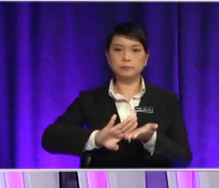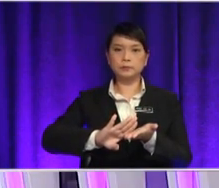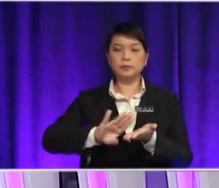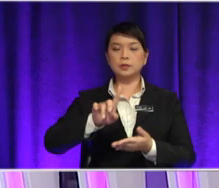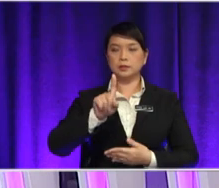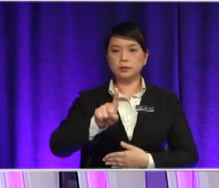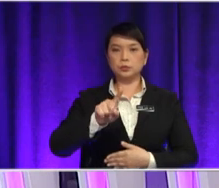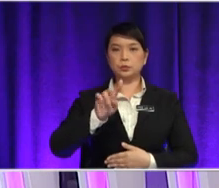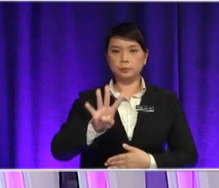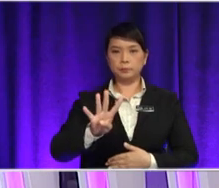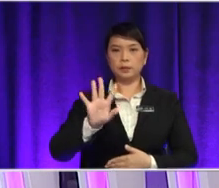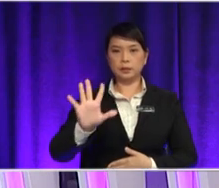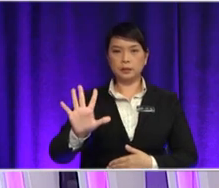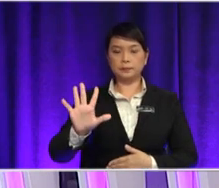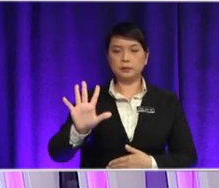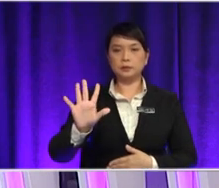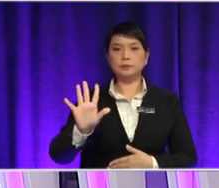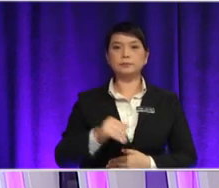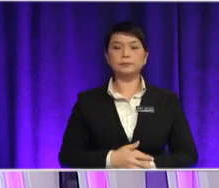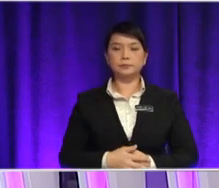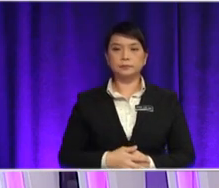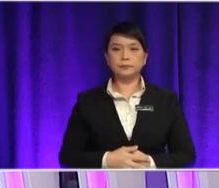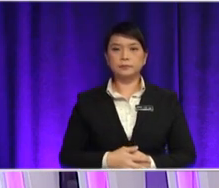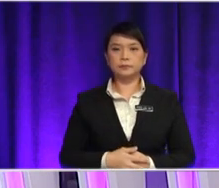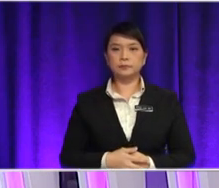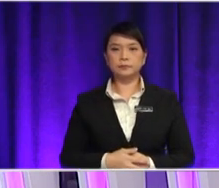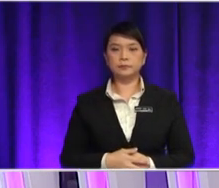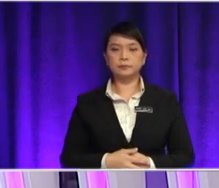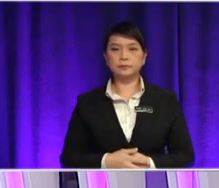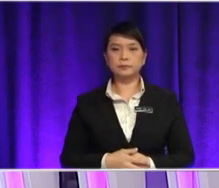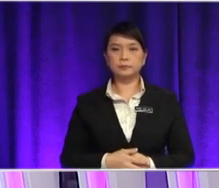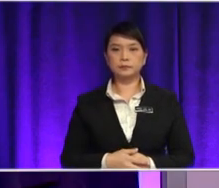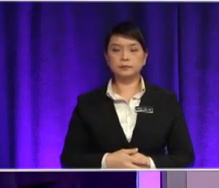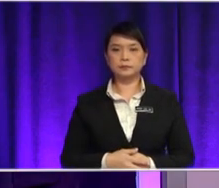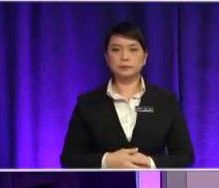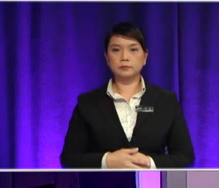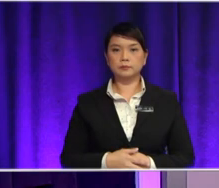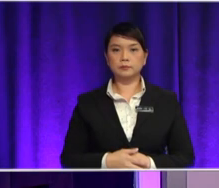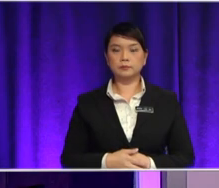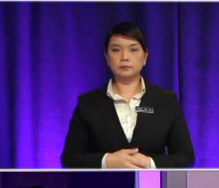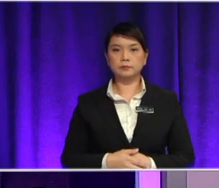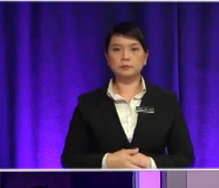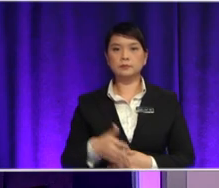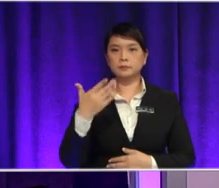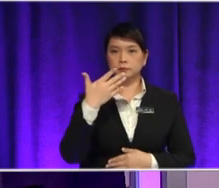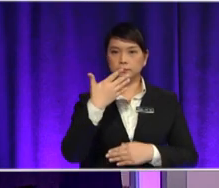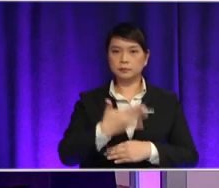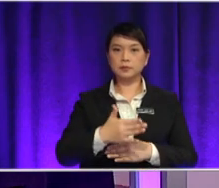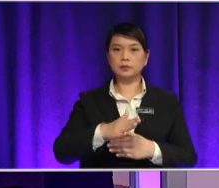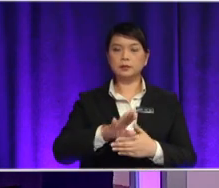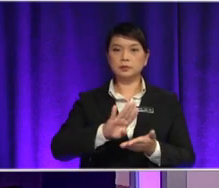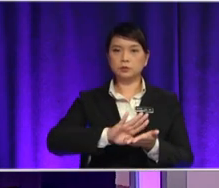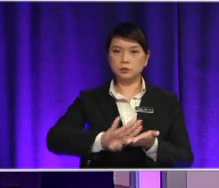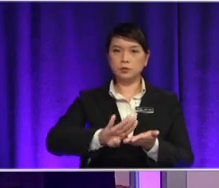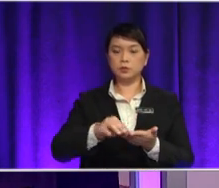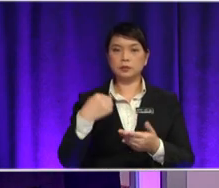145. Ya. 145. Jadi kita tolak dulu data ini. Bila kita dapat hasil tolakan tersebut, kita bahagi